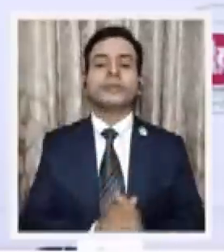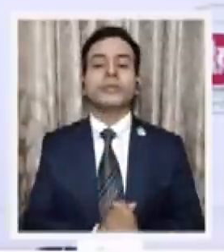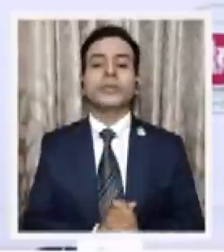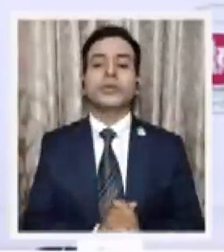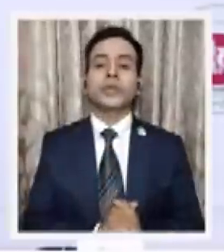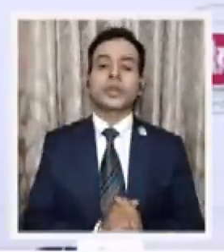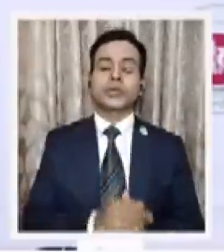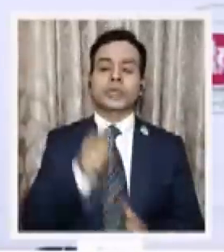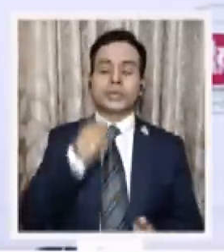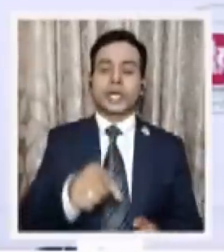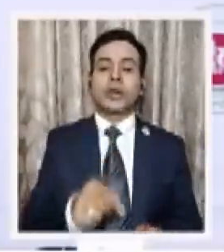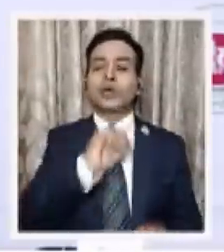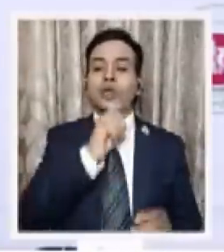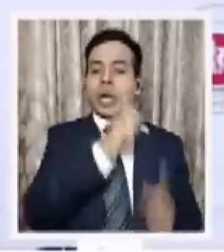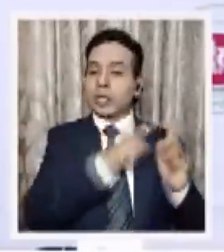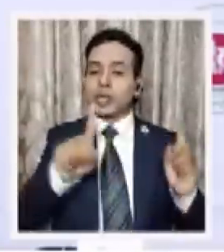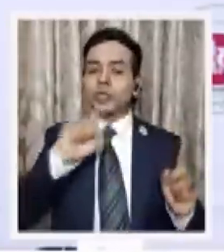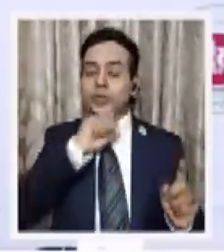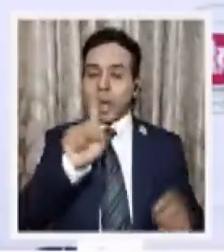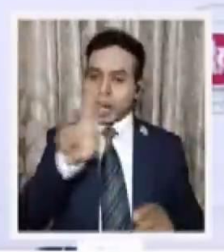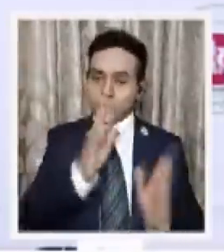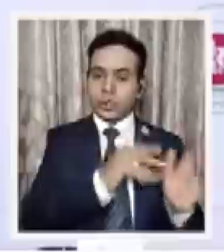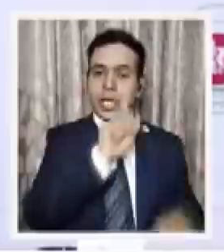0 থেকে 10 বছর 18 জন, 11 থেকে 20 বছর 33 জন,